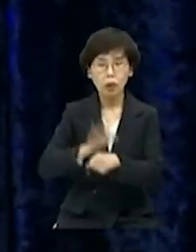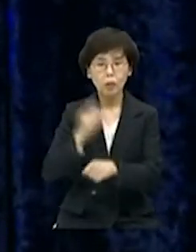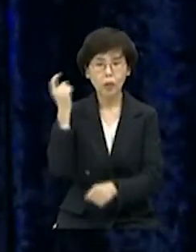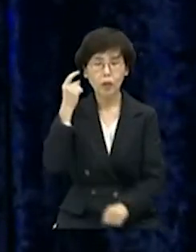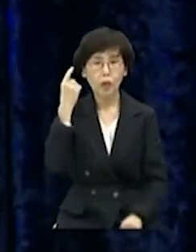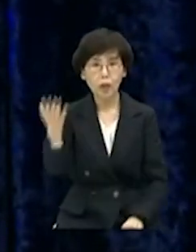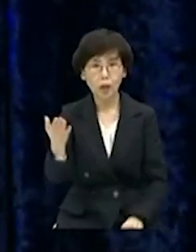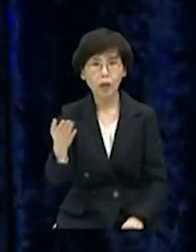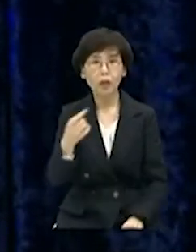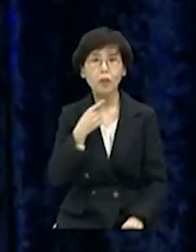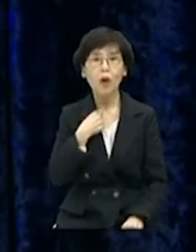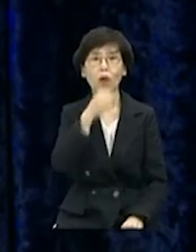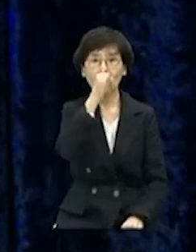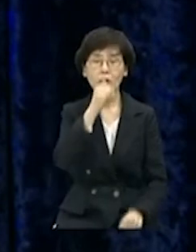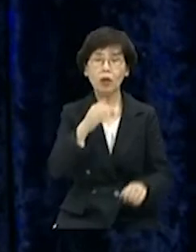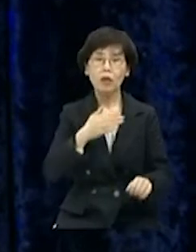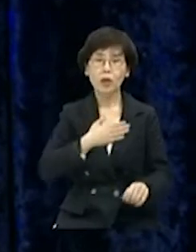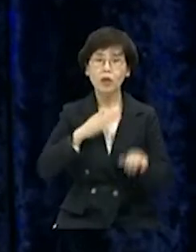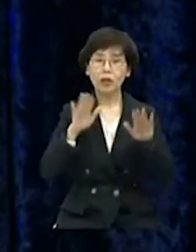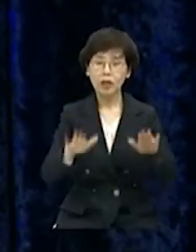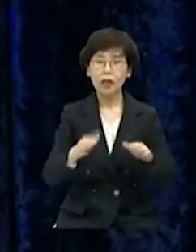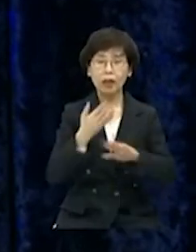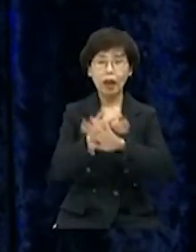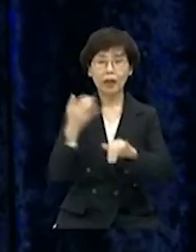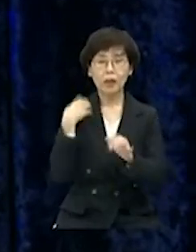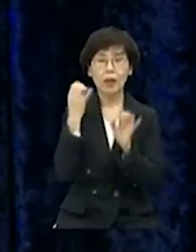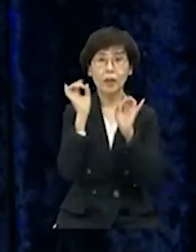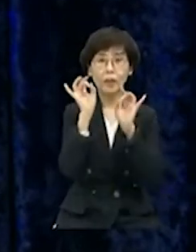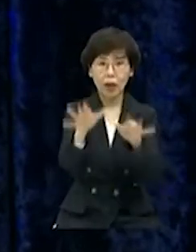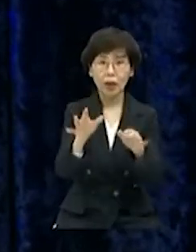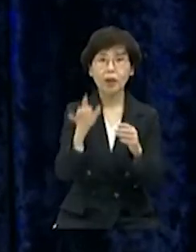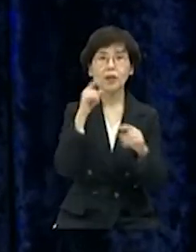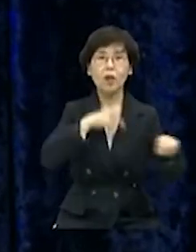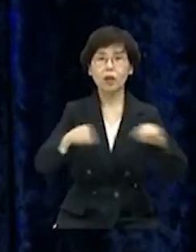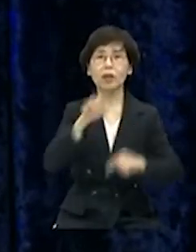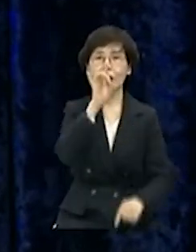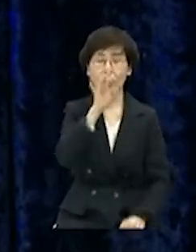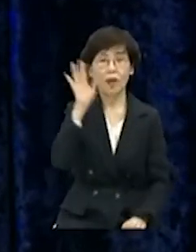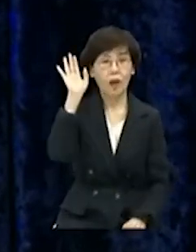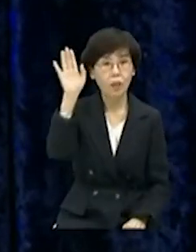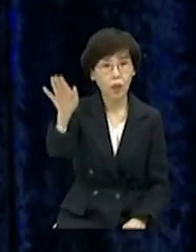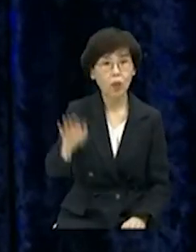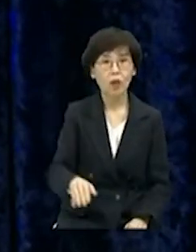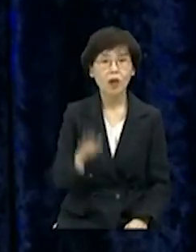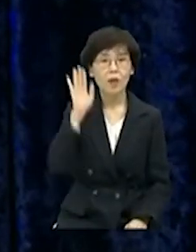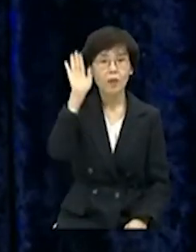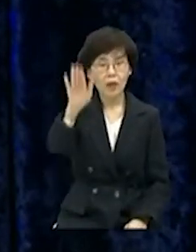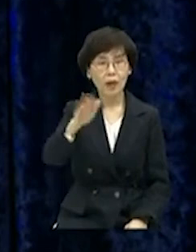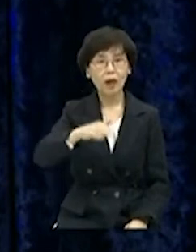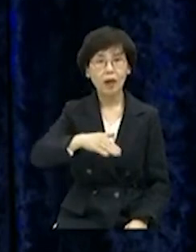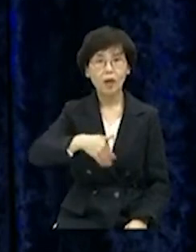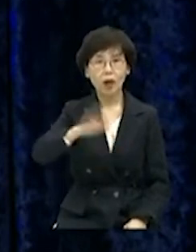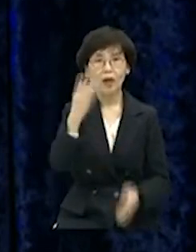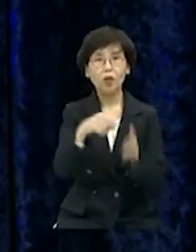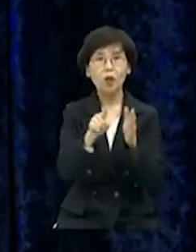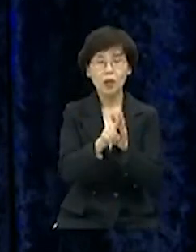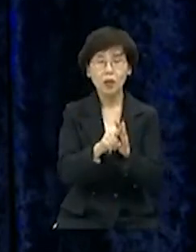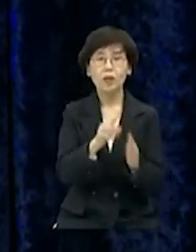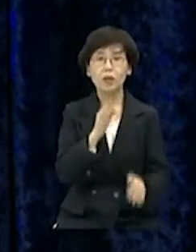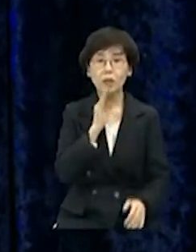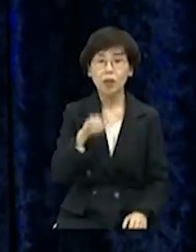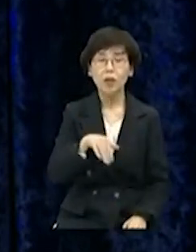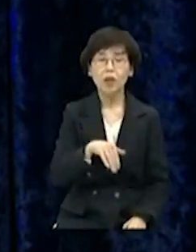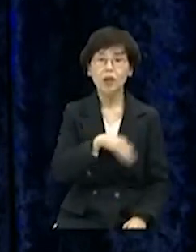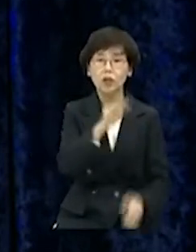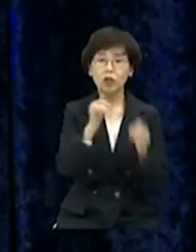이제 저는 남 탓하는 정치로는 안 된다. 앞으로 미래로 가기 위해서 정말